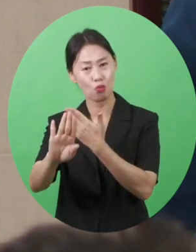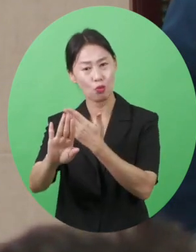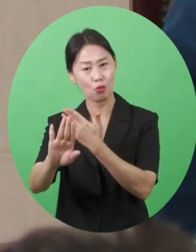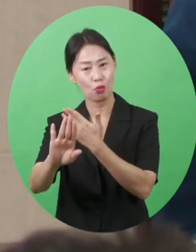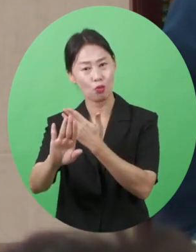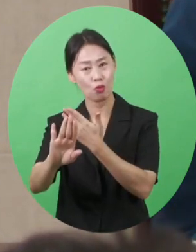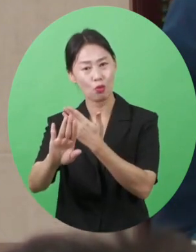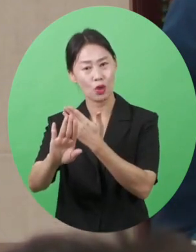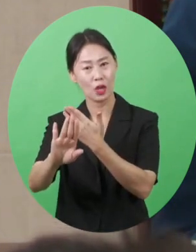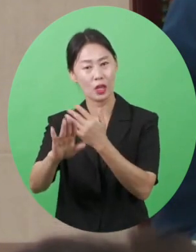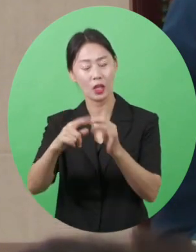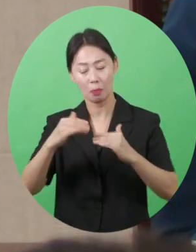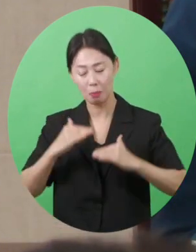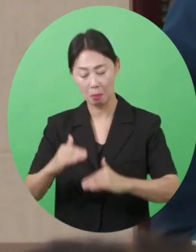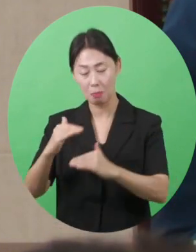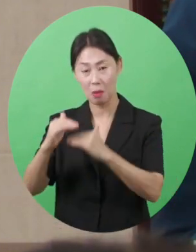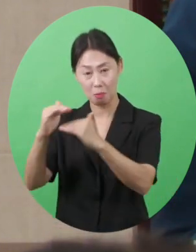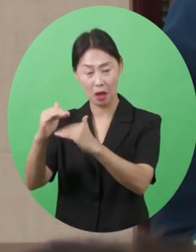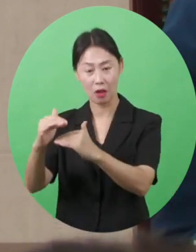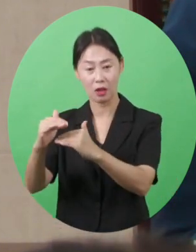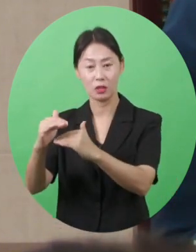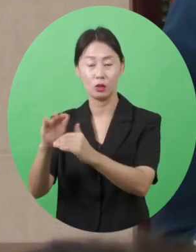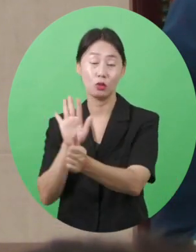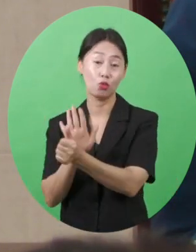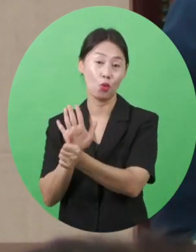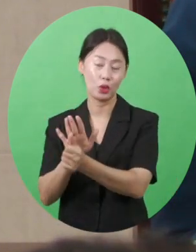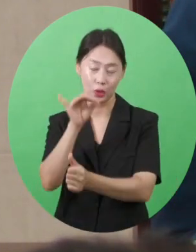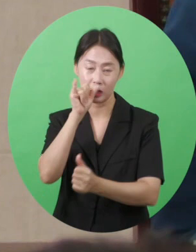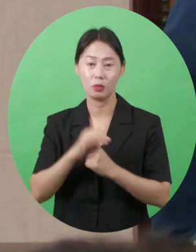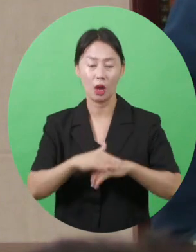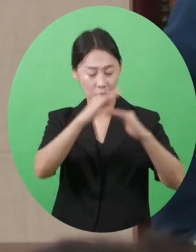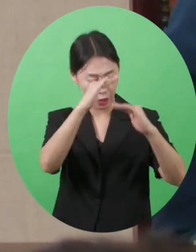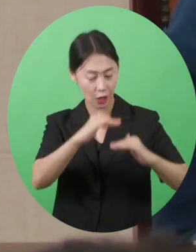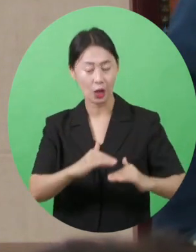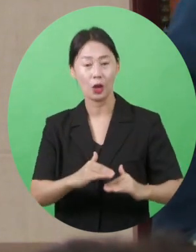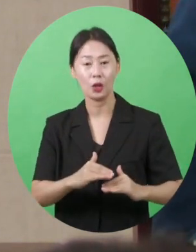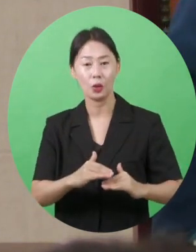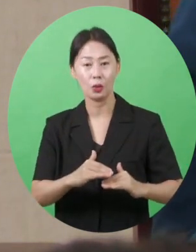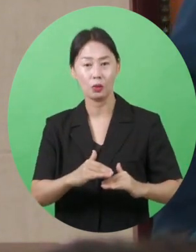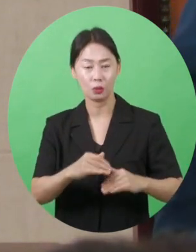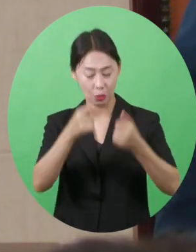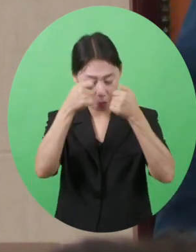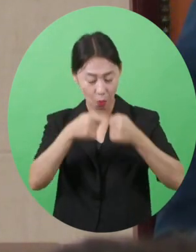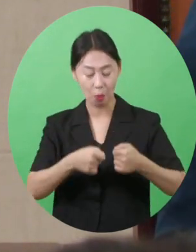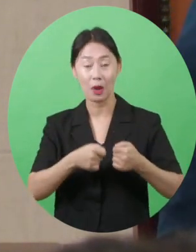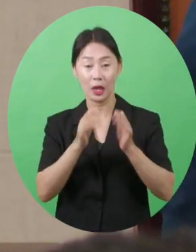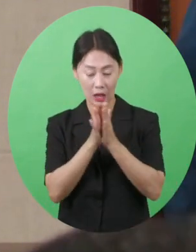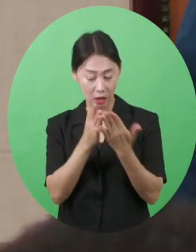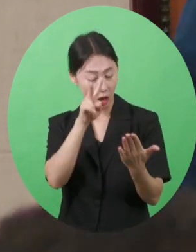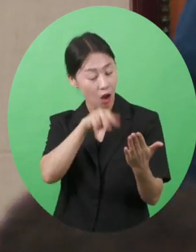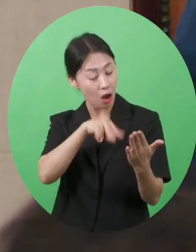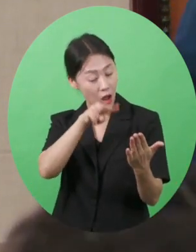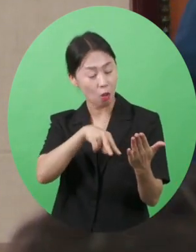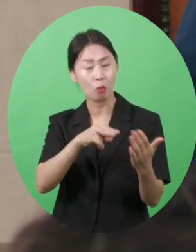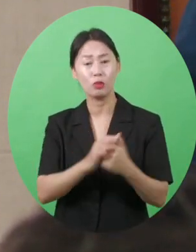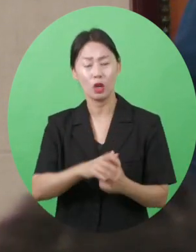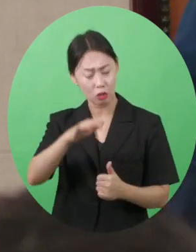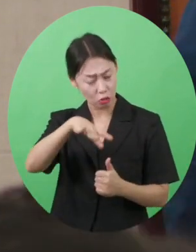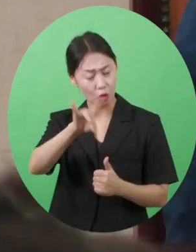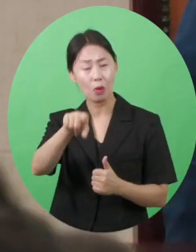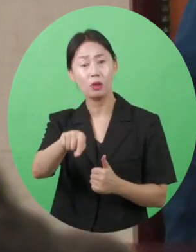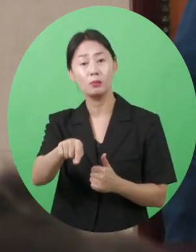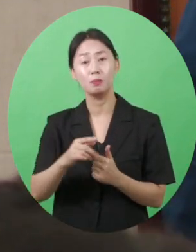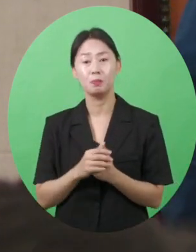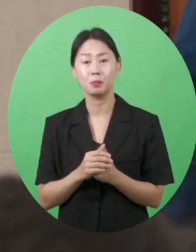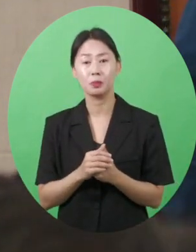지원까지 업무를 진행을 하고 있습니다. 내용들은 업무 내용들을 살펴보시면 좋겠고요. 어쨌든 초기에 우리